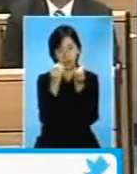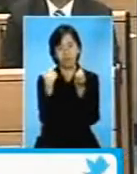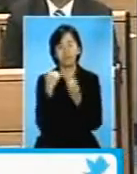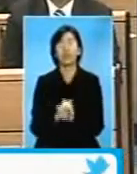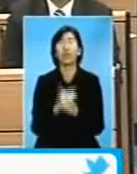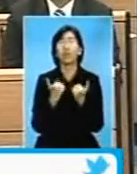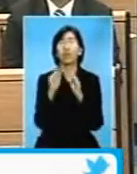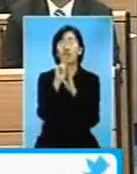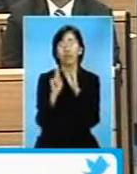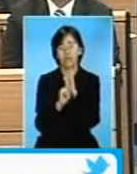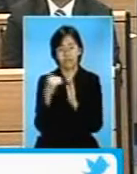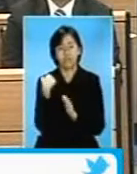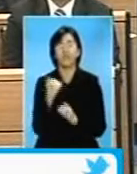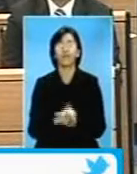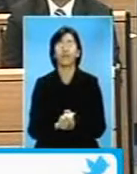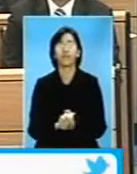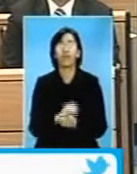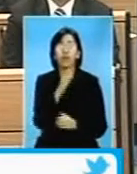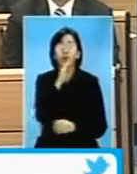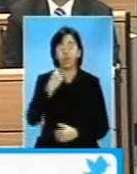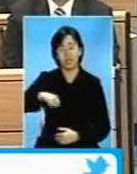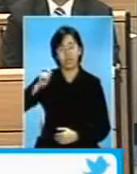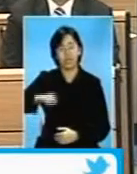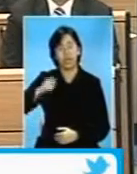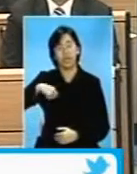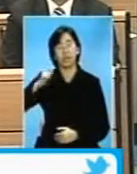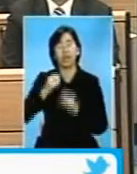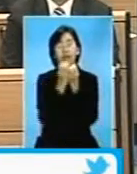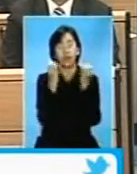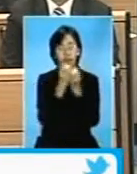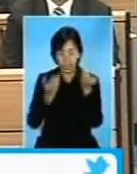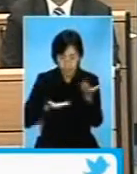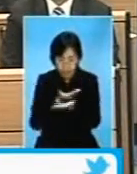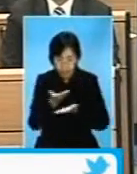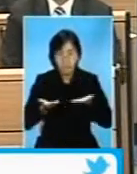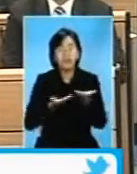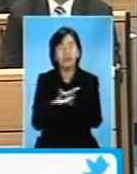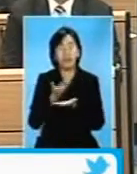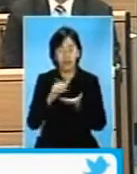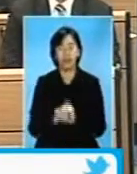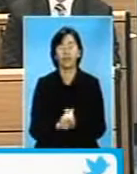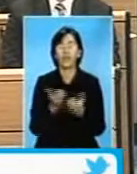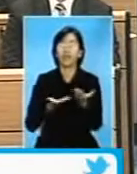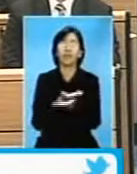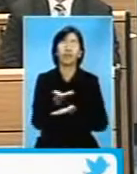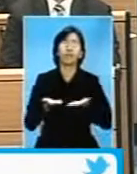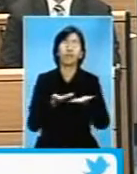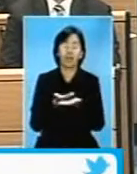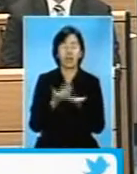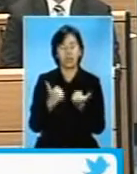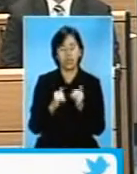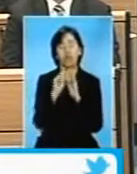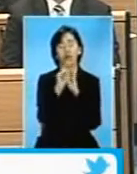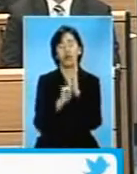นี่หลักกฎหมายนะครับคำพิพากษาของศาลรัฐธรรมนูญที่พิพากษาในเรื่องตีความของตัว